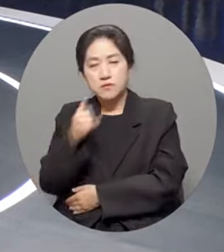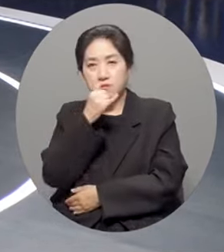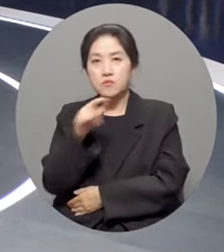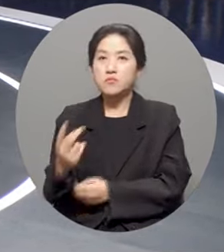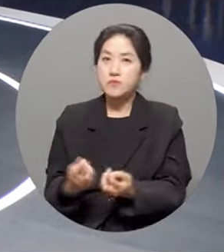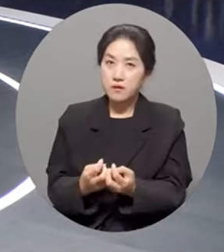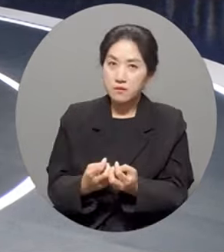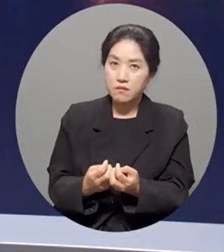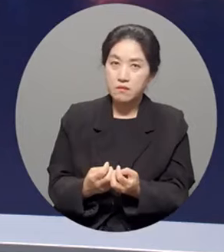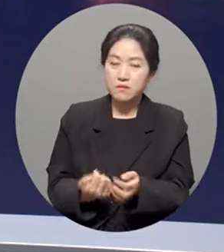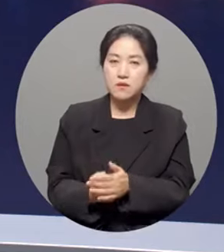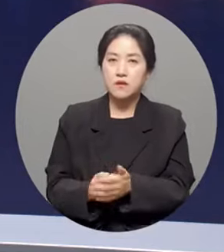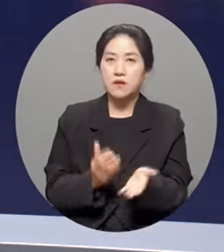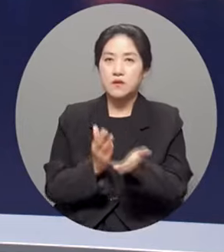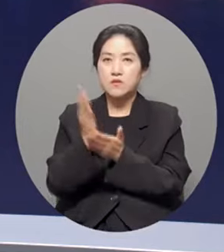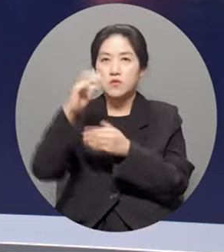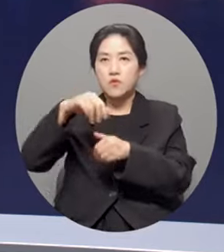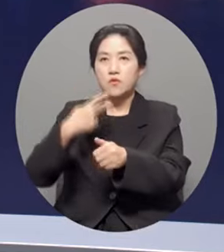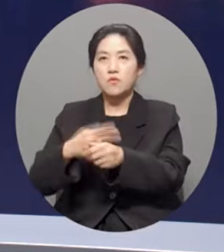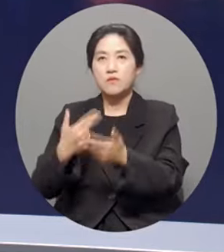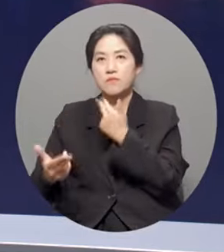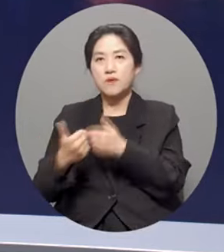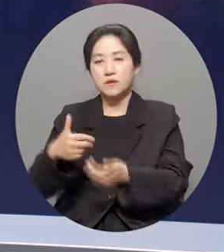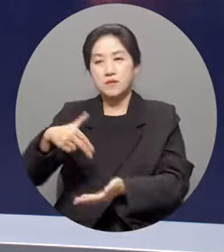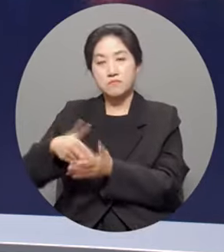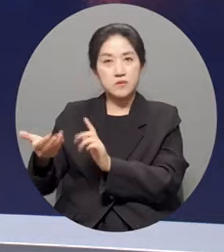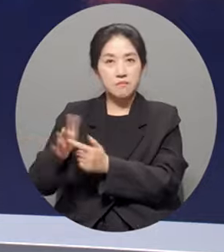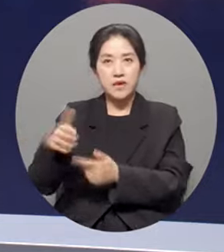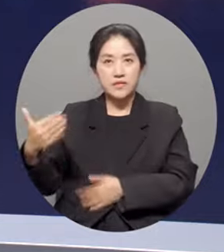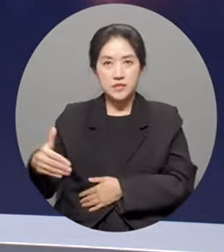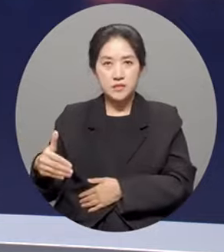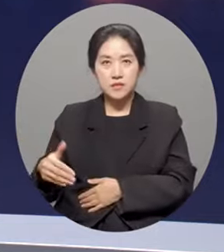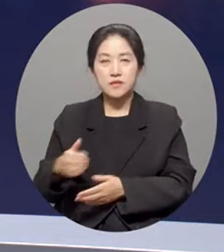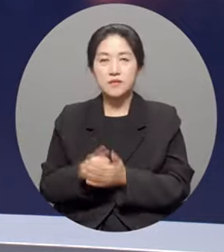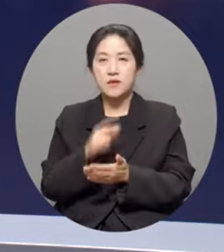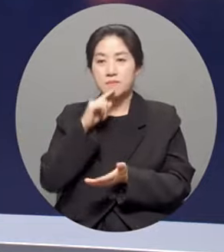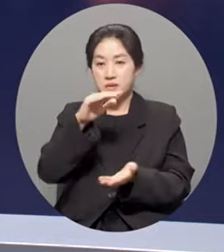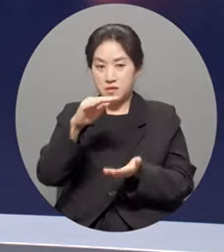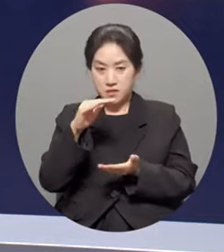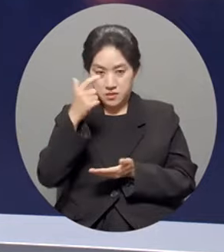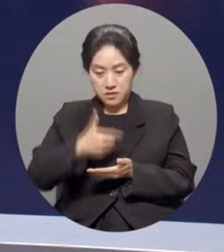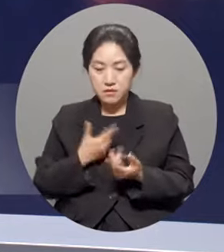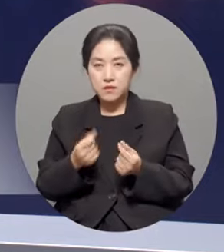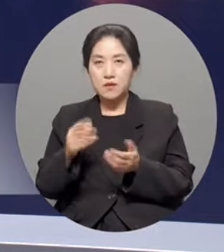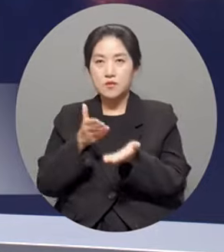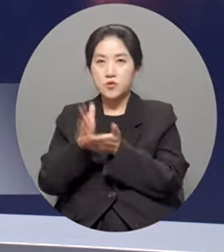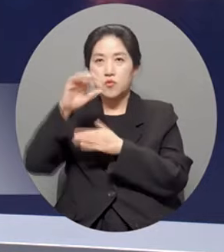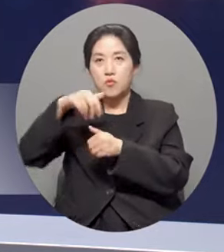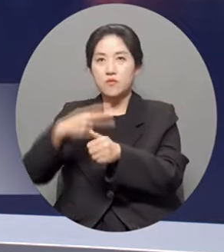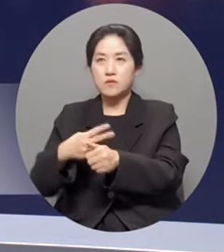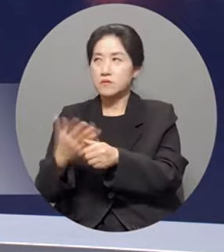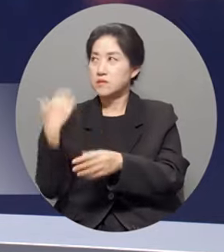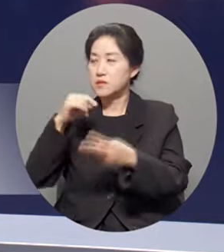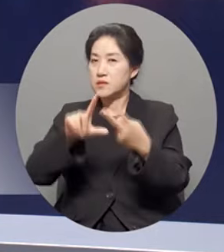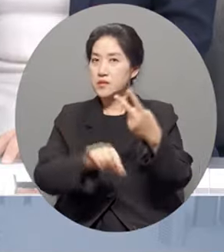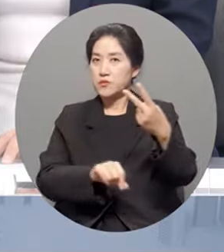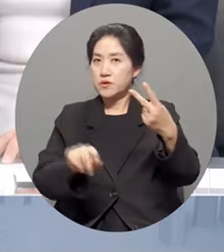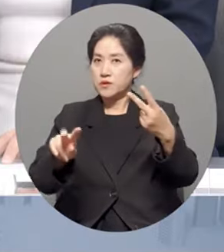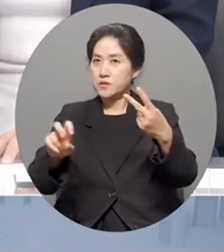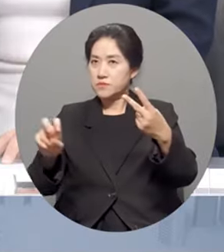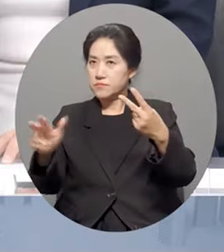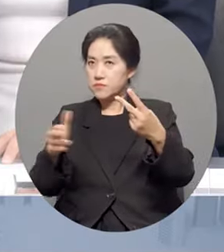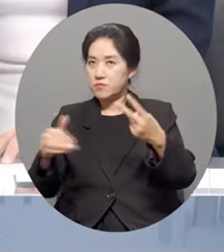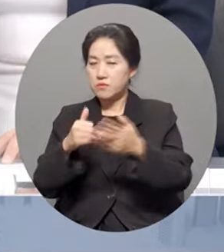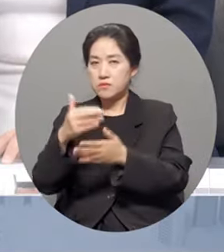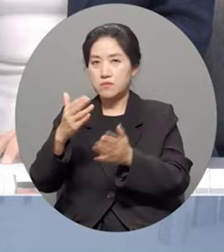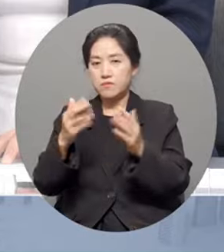협의에는 아직 별도 입장을 밝히지 않고 있습니다네 말 말씀하신 것처럼 전공의들이 대부분 지난 2월 21일 전후로 병원을